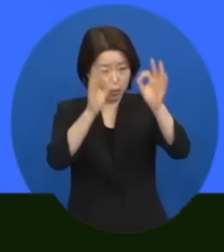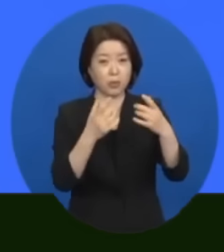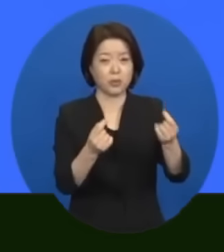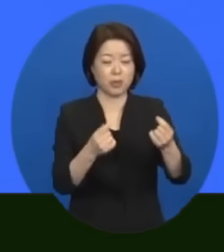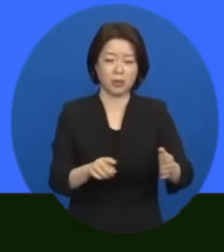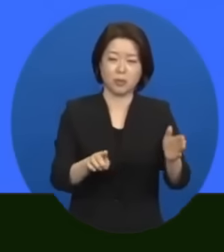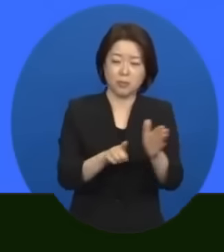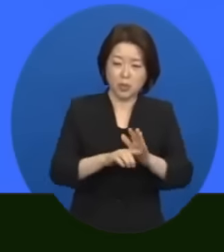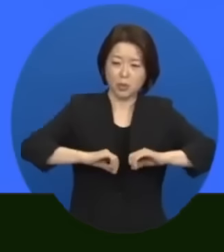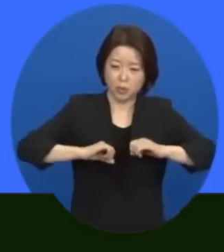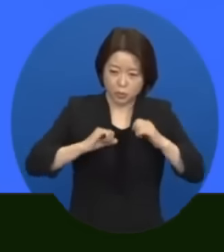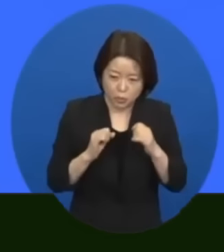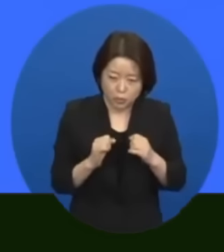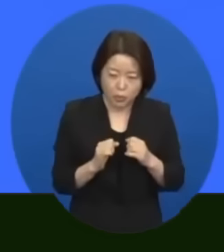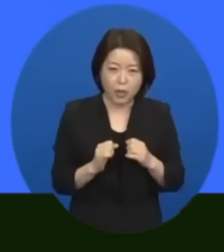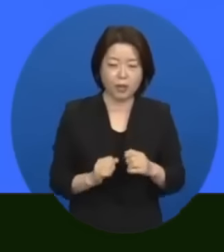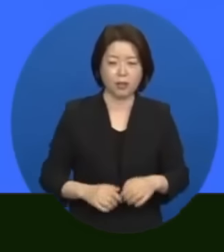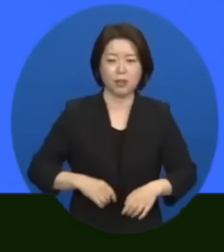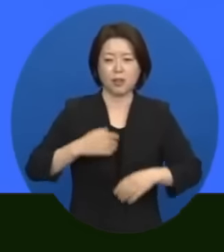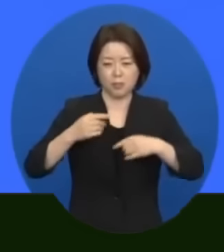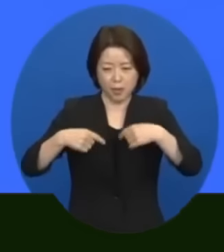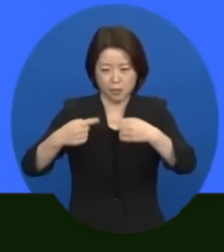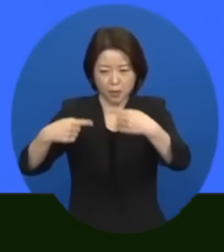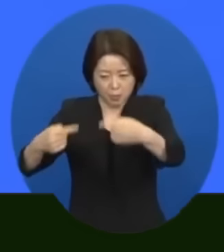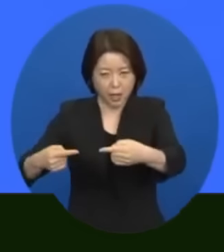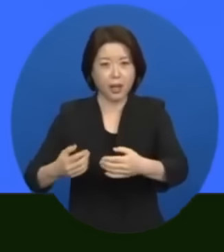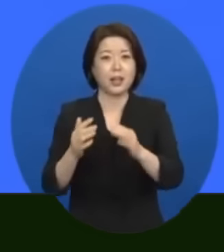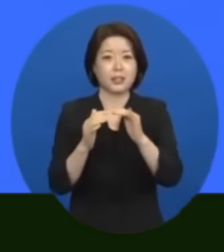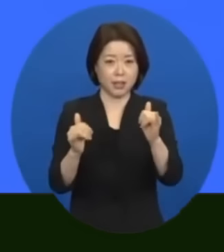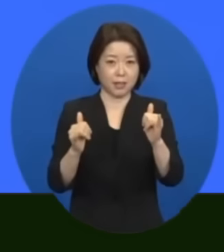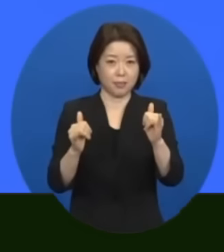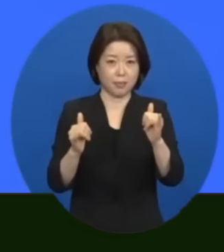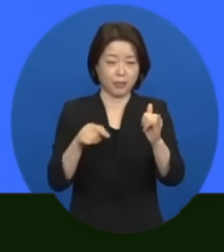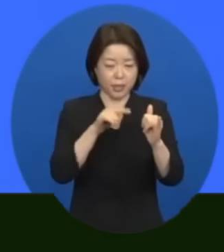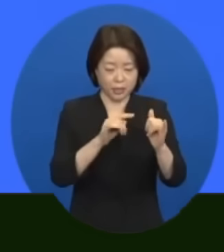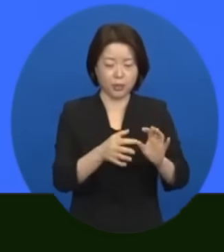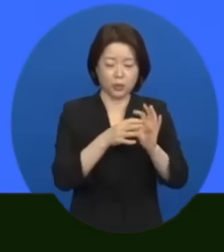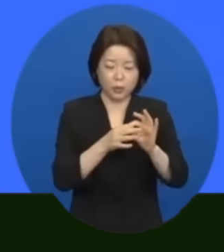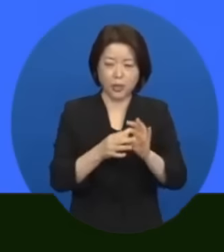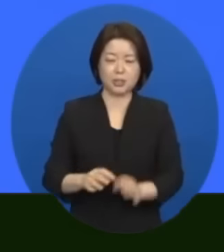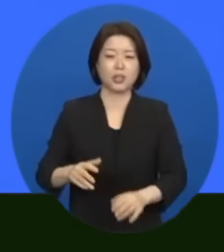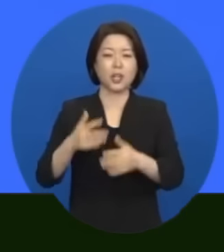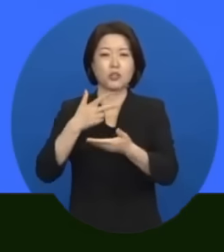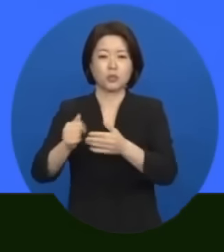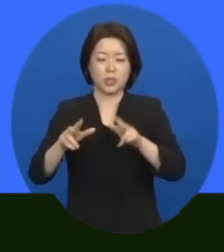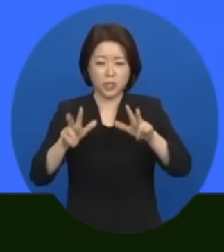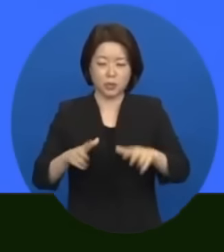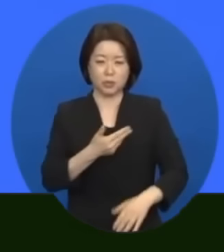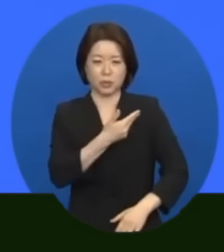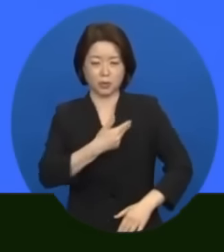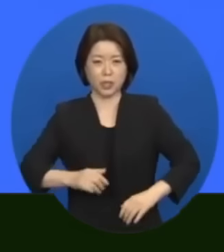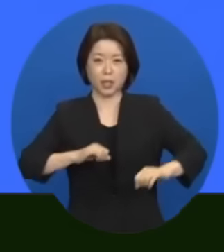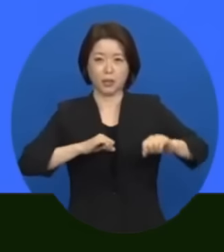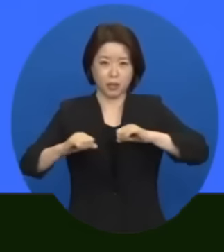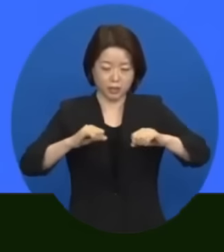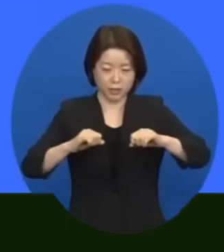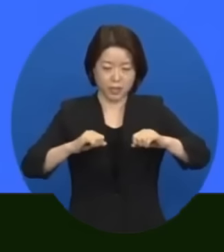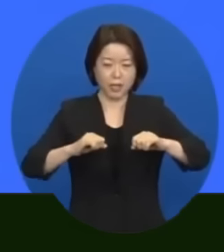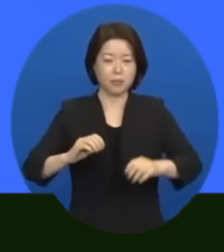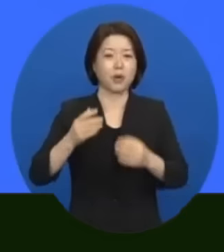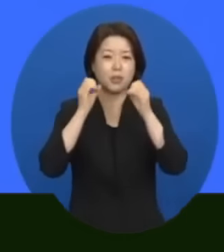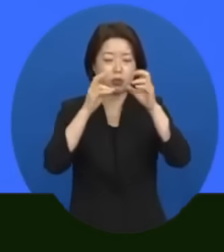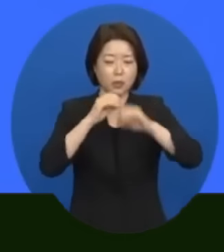순종하여 나아가는 이들을 통해서 주님은 지금도 그 선교의 역사를 이루시고 사도행전의 역사를 이루어 가신다는